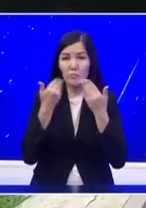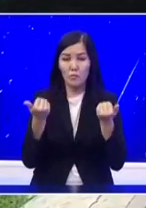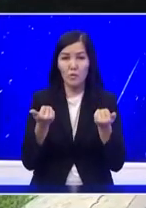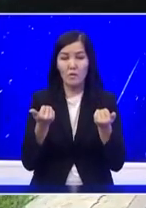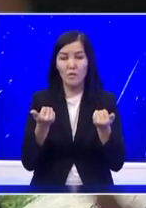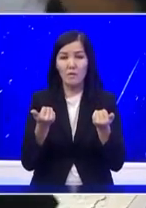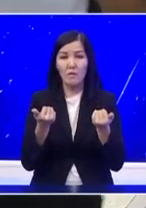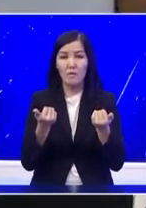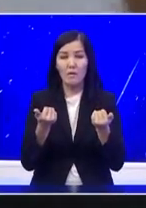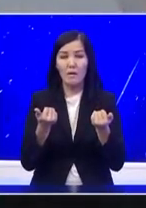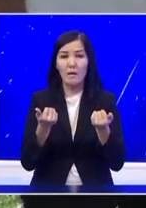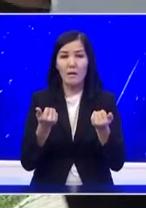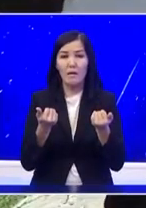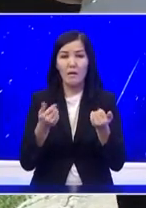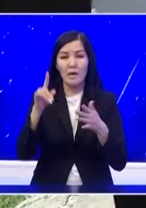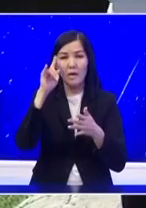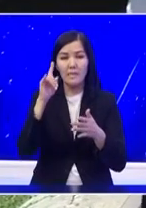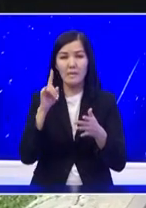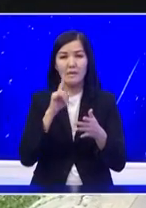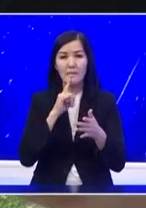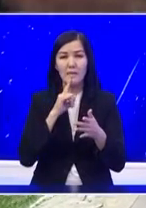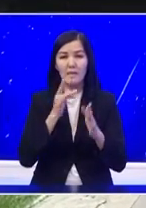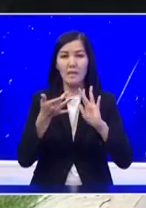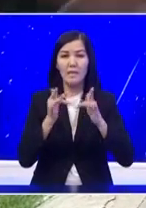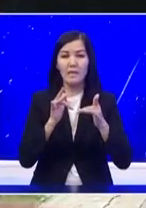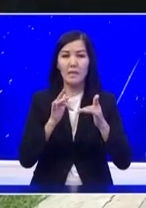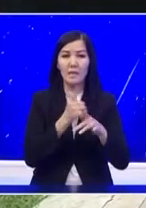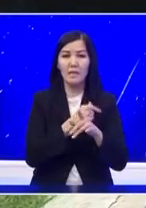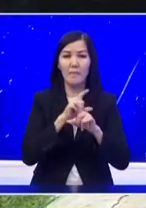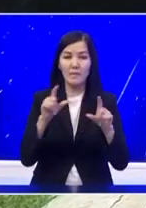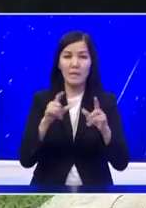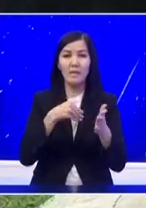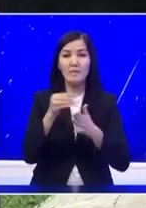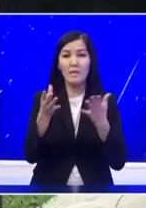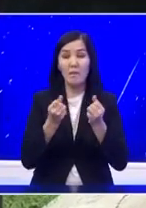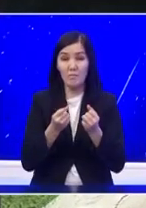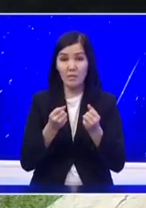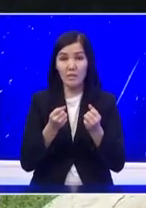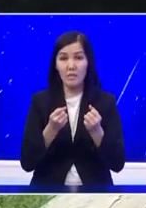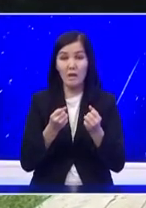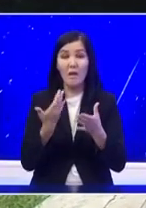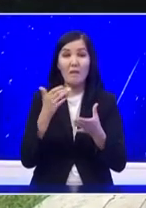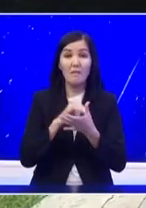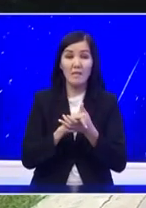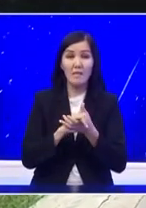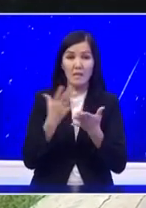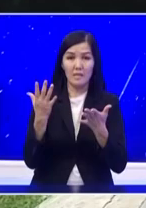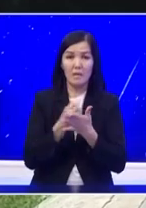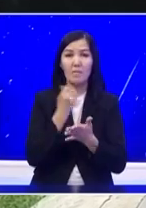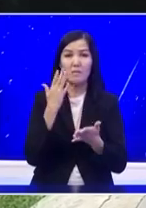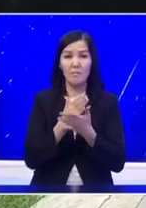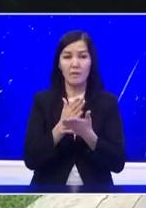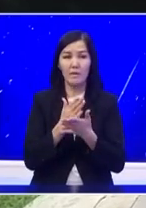Себебі елдің бәрі, бүкіл Қазақстан сол интернет аптеканың бәрімен алып атырда, тек қана таныс арқылы табатын жағдайға